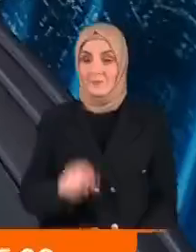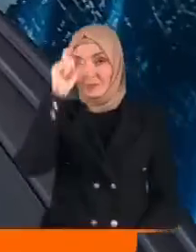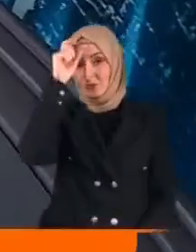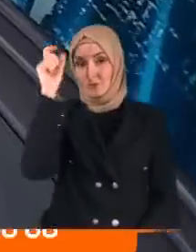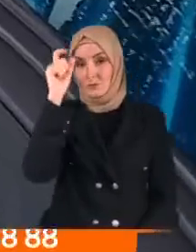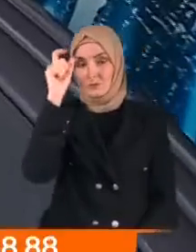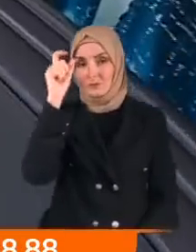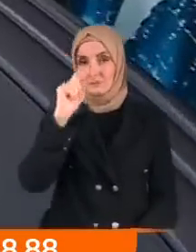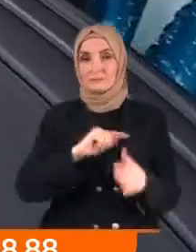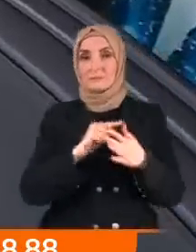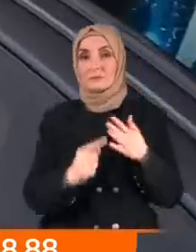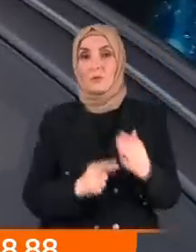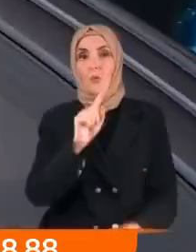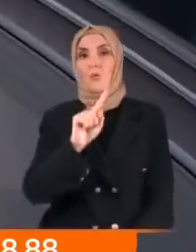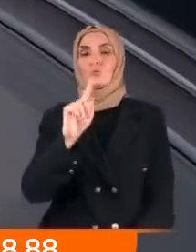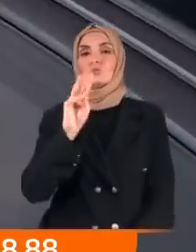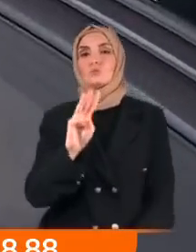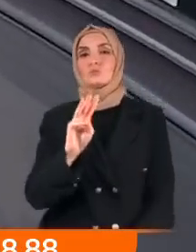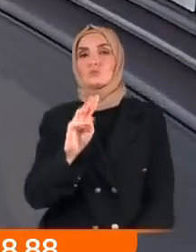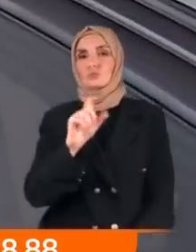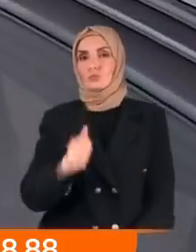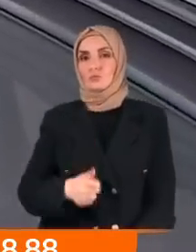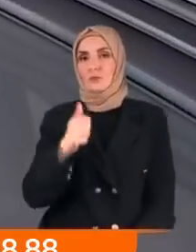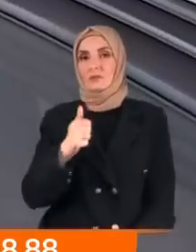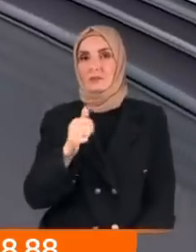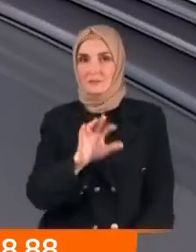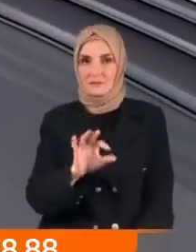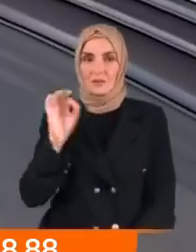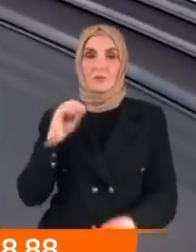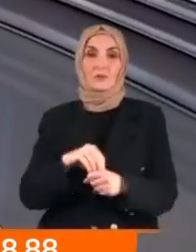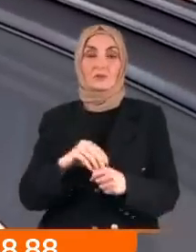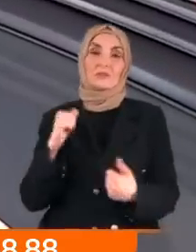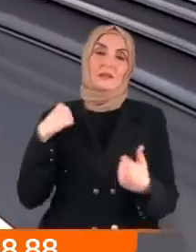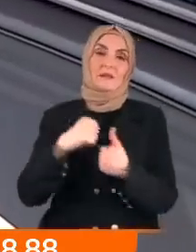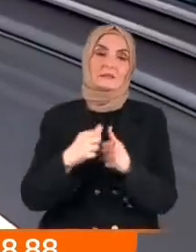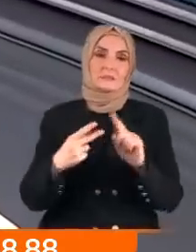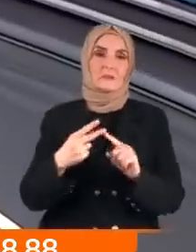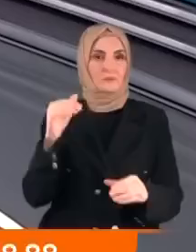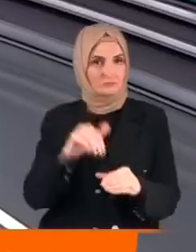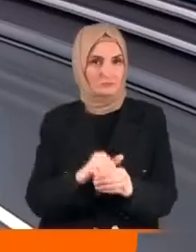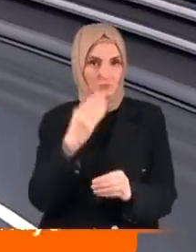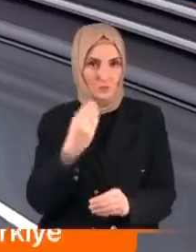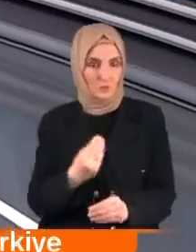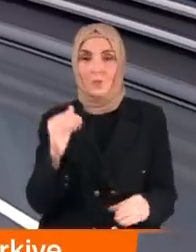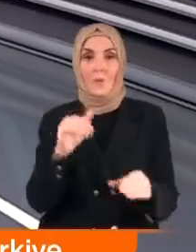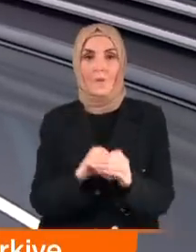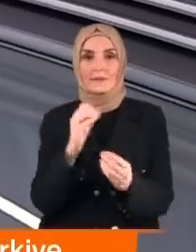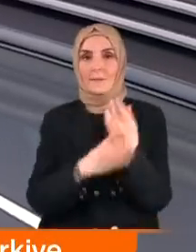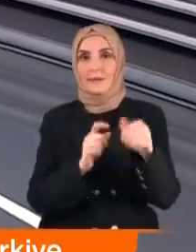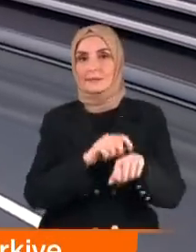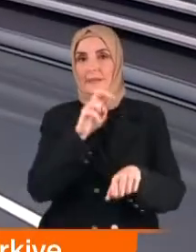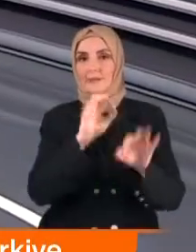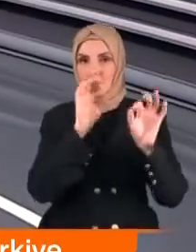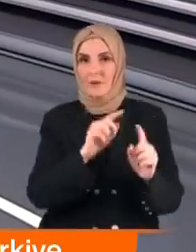Türkiye 13. Cumhurbaşkanı'nı seçmek için yarın ikinci kez sandığa gidiyor. Oy verme işlemi sabah 8'de başlayacak, 17'de